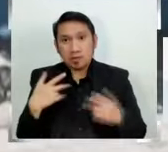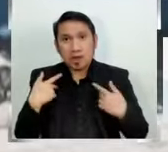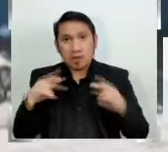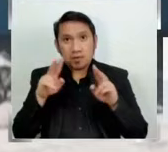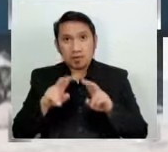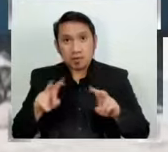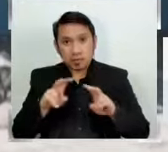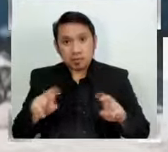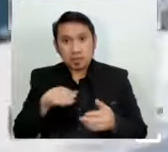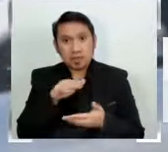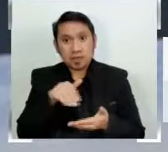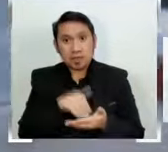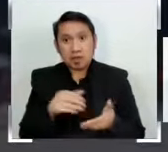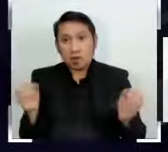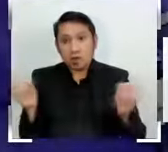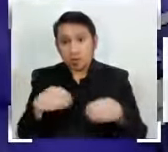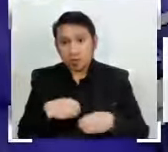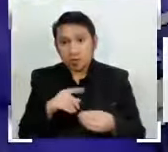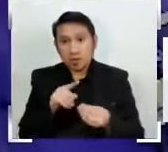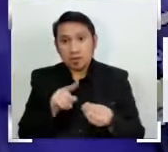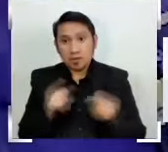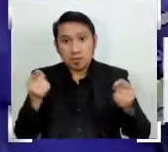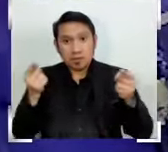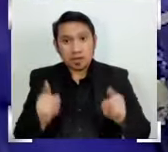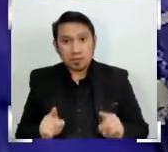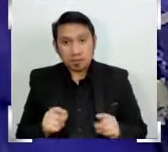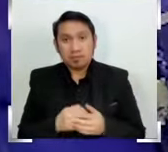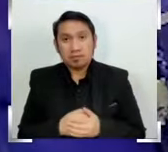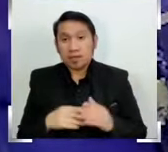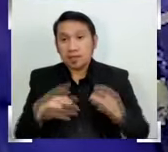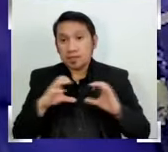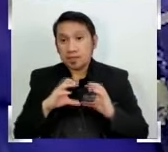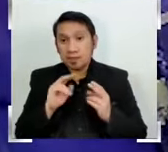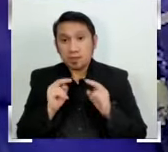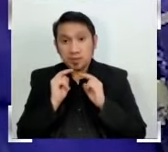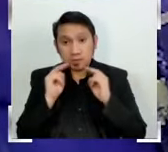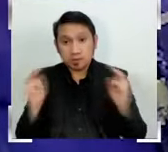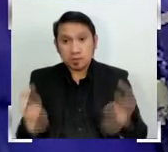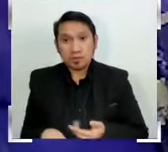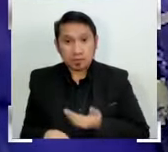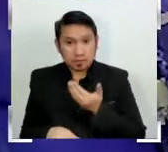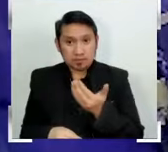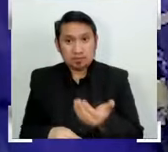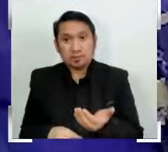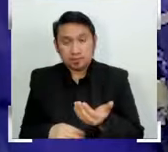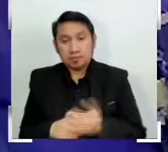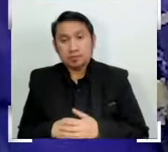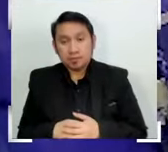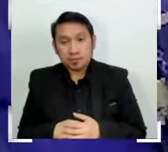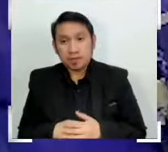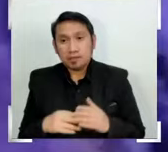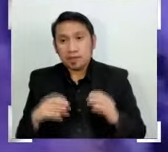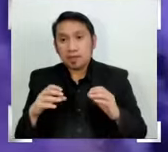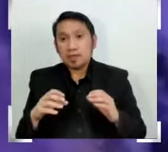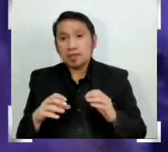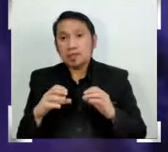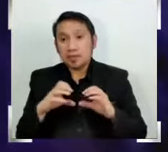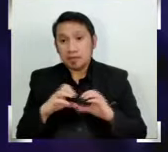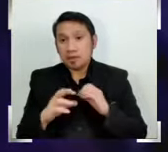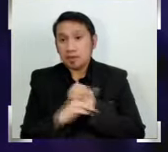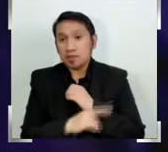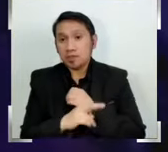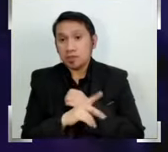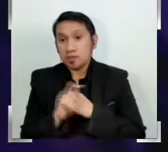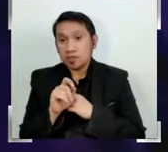Central Office hinggil sa reklamo. Para sa GMA Integrated News, ako si Aileen Pedreso ng GMA Regional CV 1